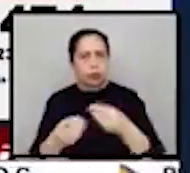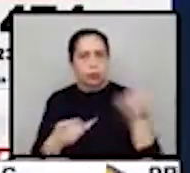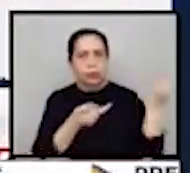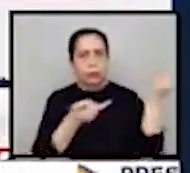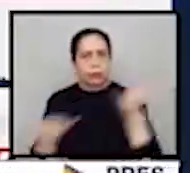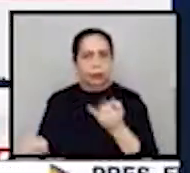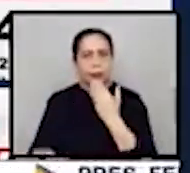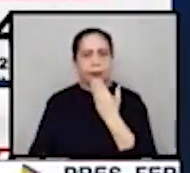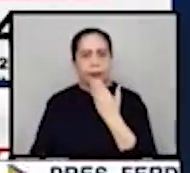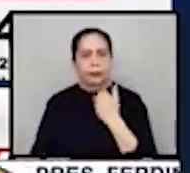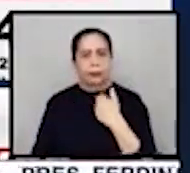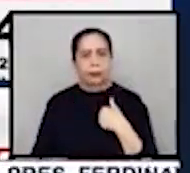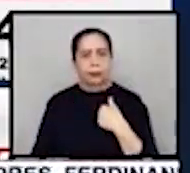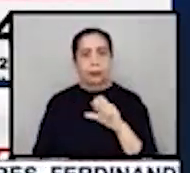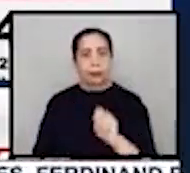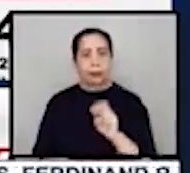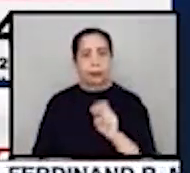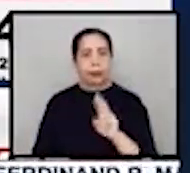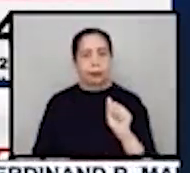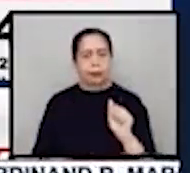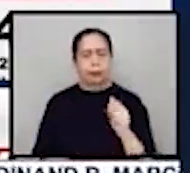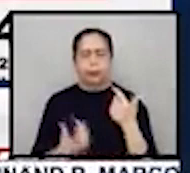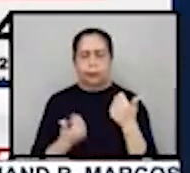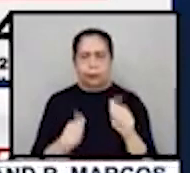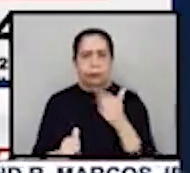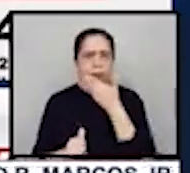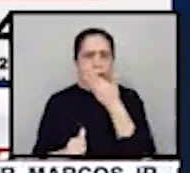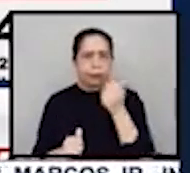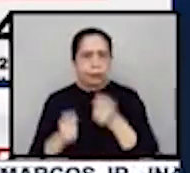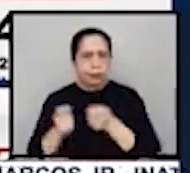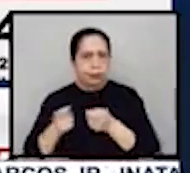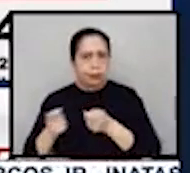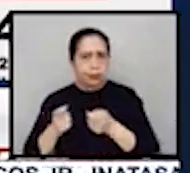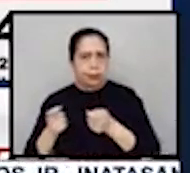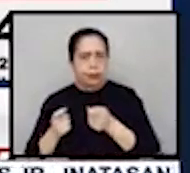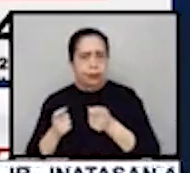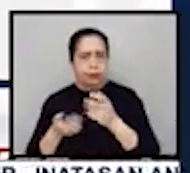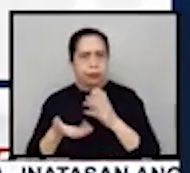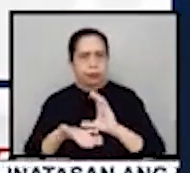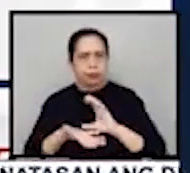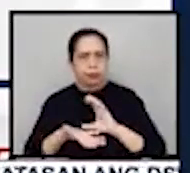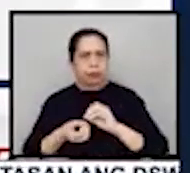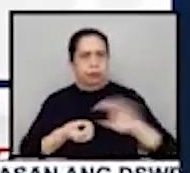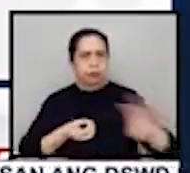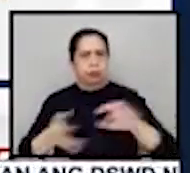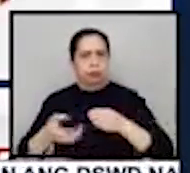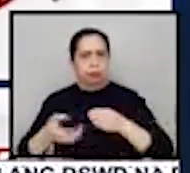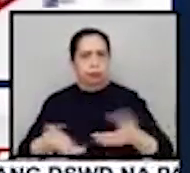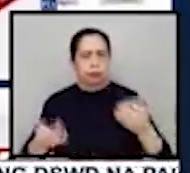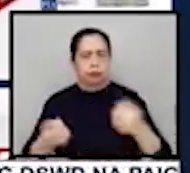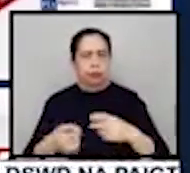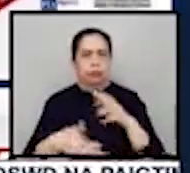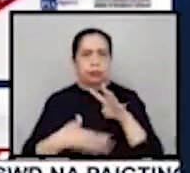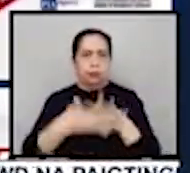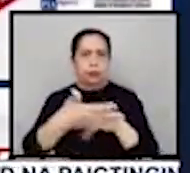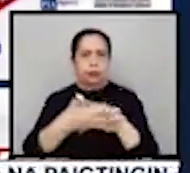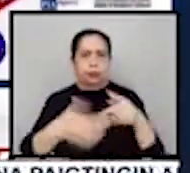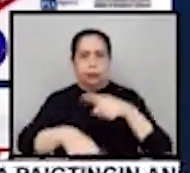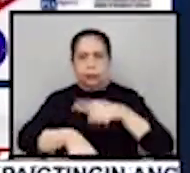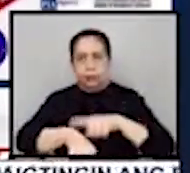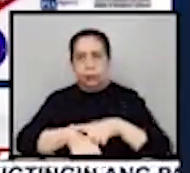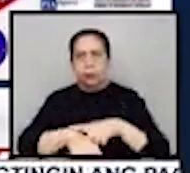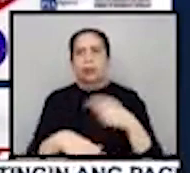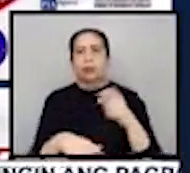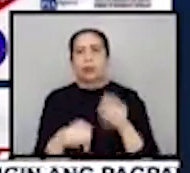SRA, we're trying our best na makontrol natin yung volume and most importantly yung timetable and schedule so that hindi maapektuhan